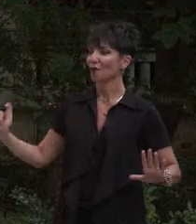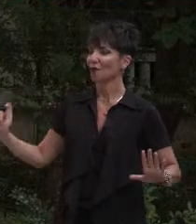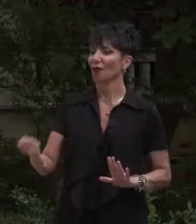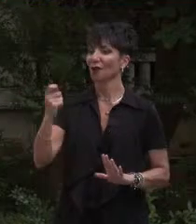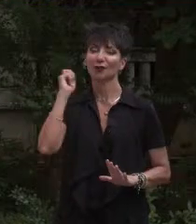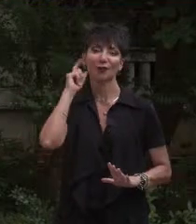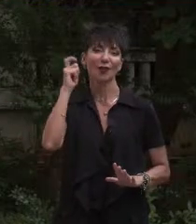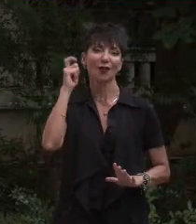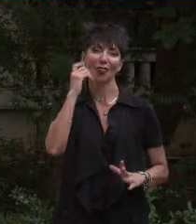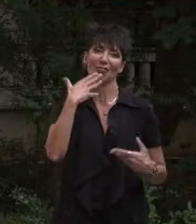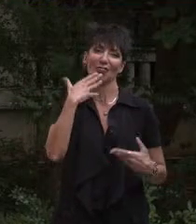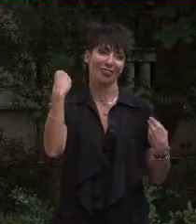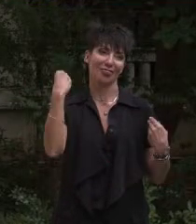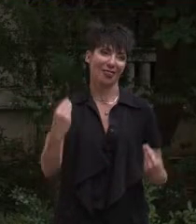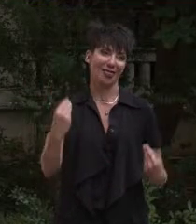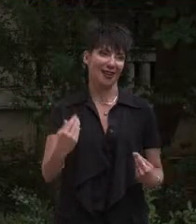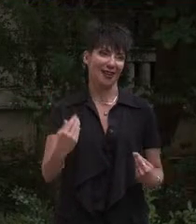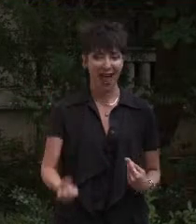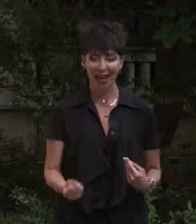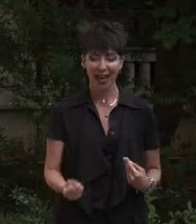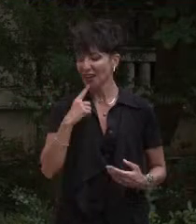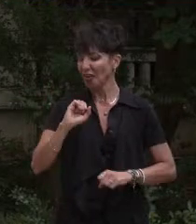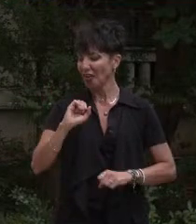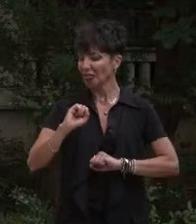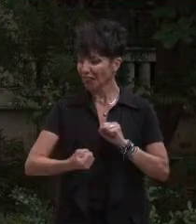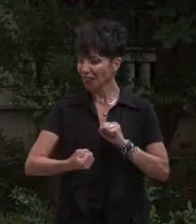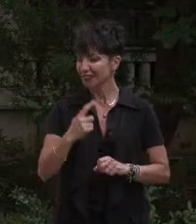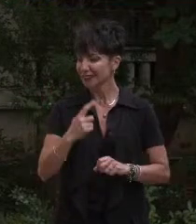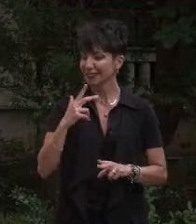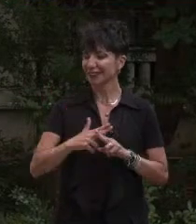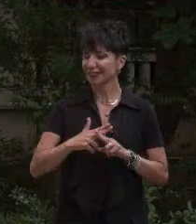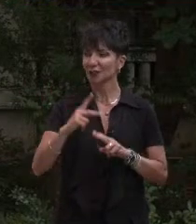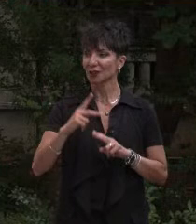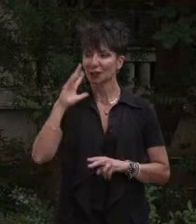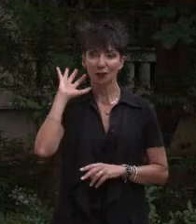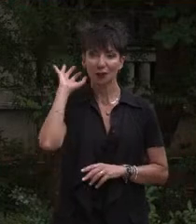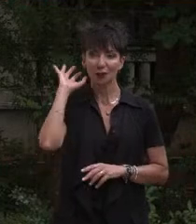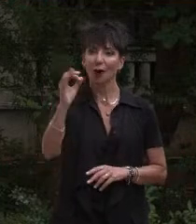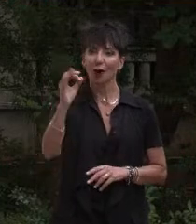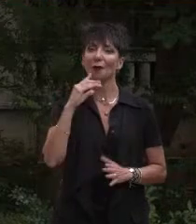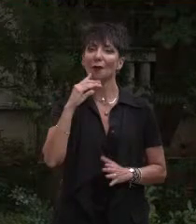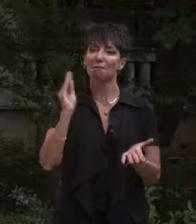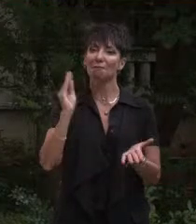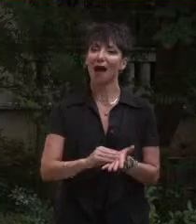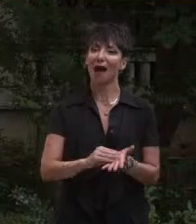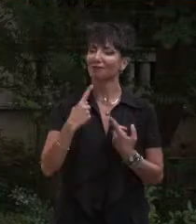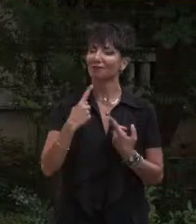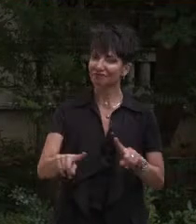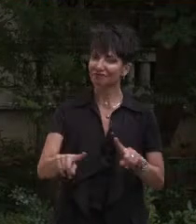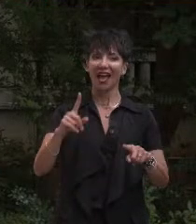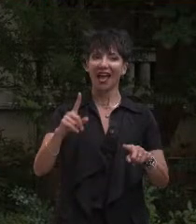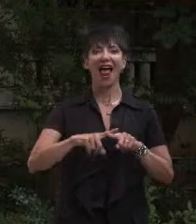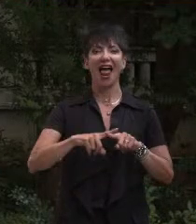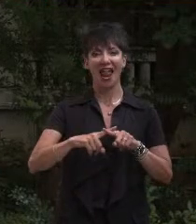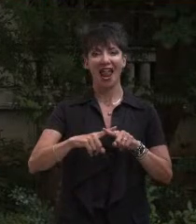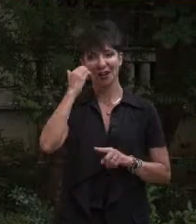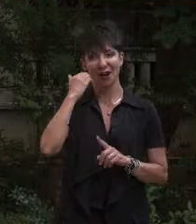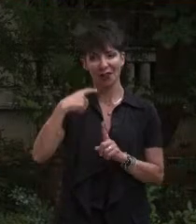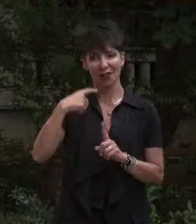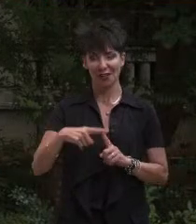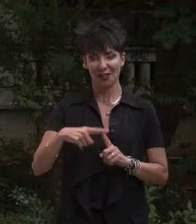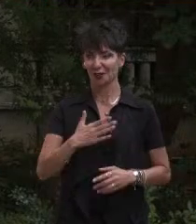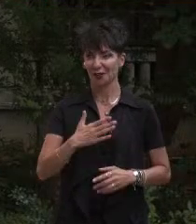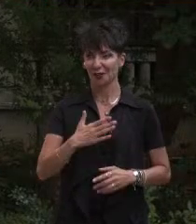ωραίες εκδηλώσεις και τέτοιες δράσεις που στοχεύουν σε ένα νέο καινοτόμο Ελληνικό Ερυθρό Σταυρό. Ευχαριστώ πολύ.